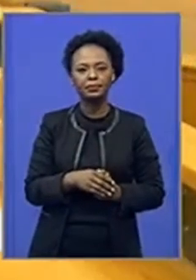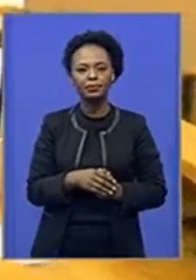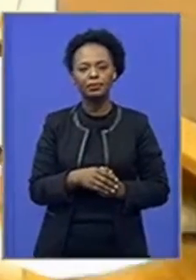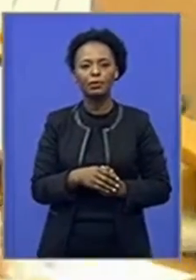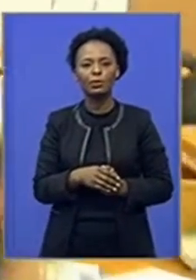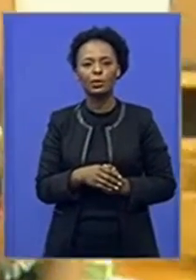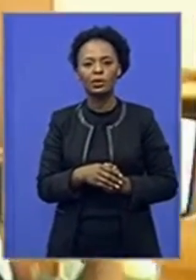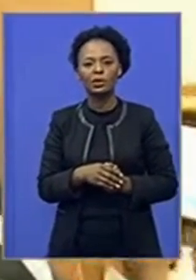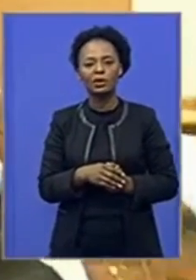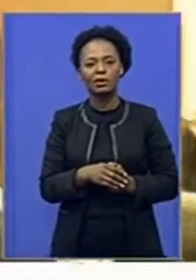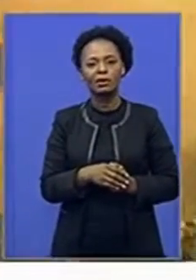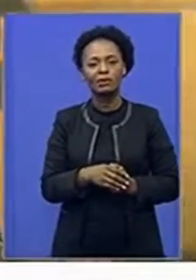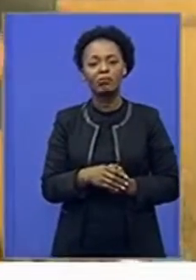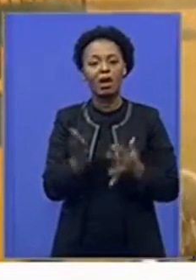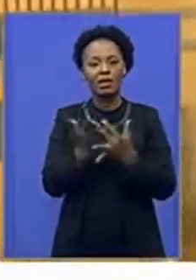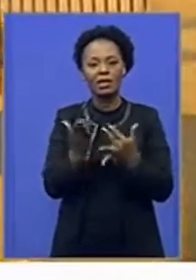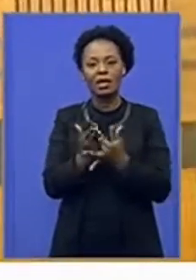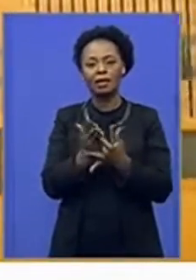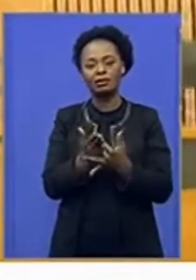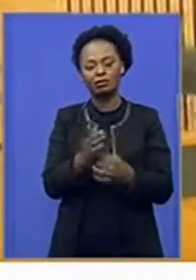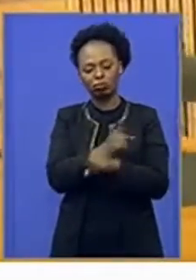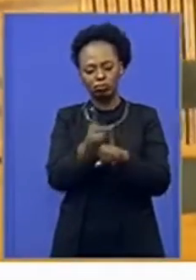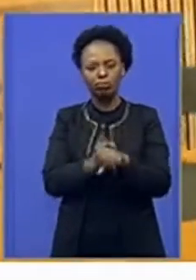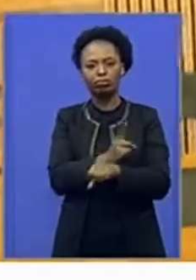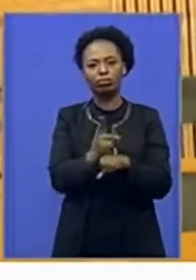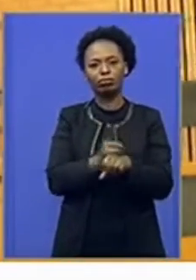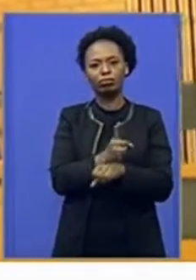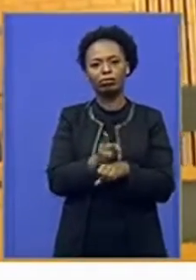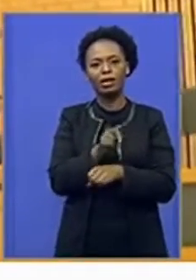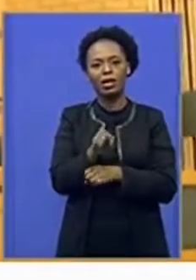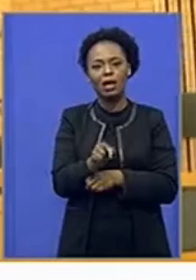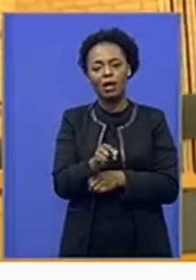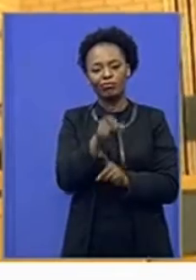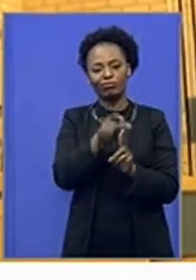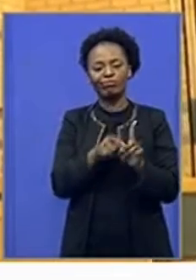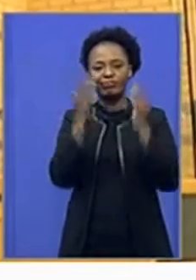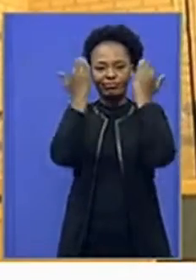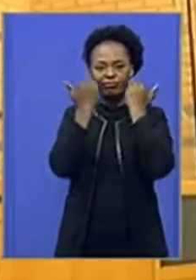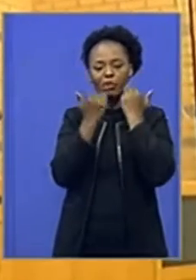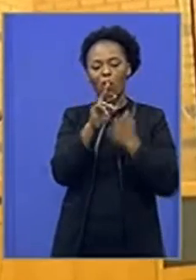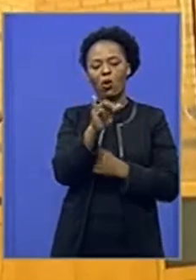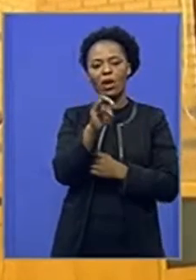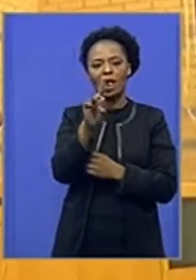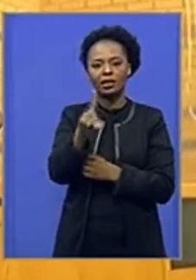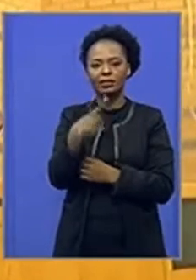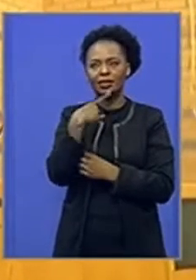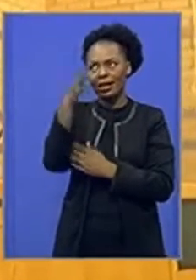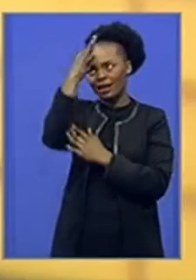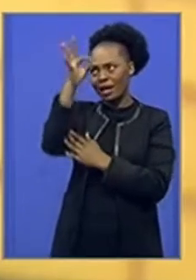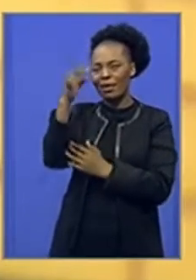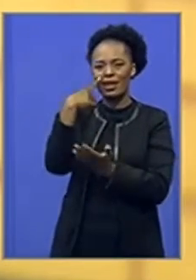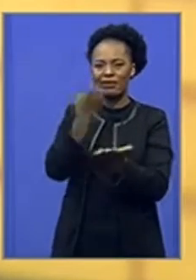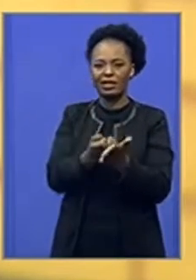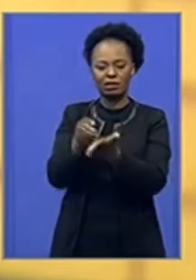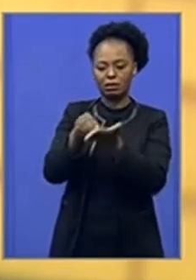Mo katlholong eo e tshotseng sebaka se se fetang diura di le 2, moatlhodi Ronald Hendricks o kaile fa puso e reteletswe ke go tlhagisa mabaka a